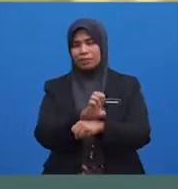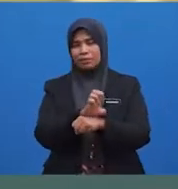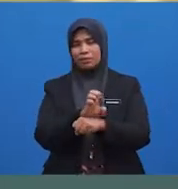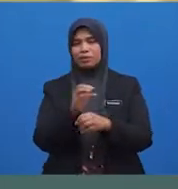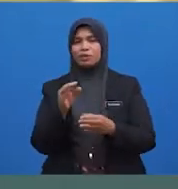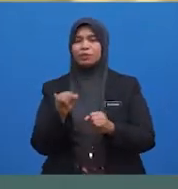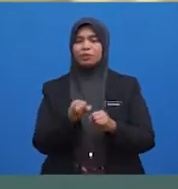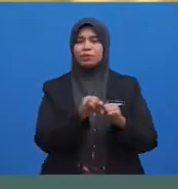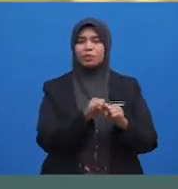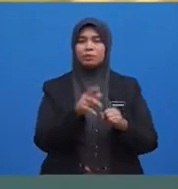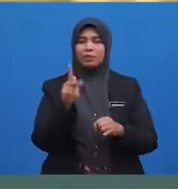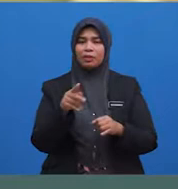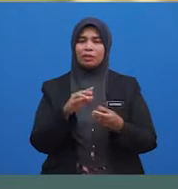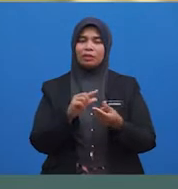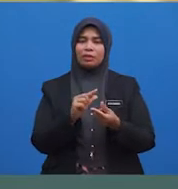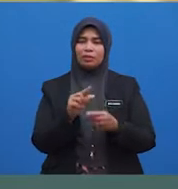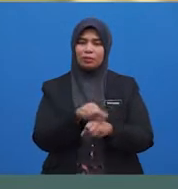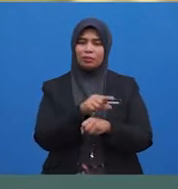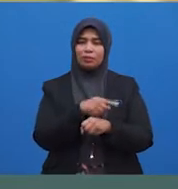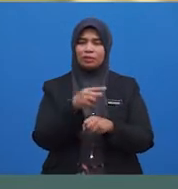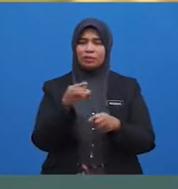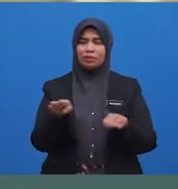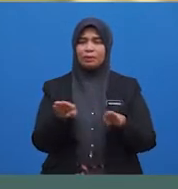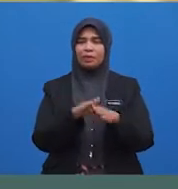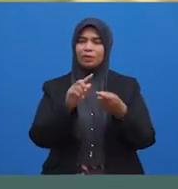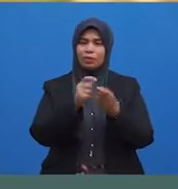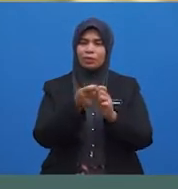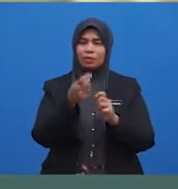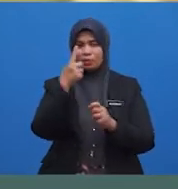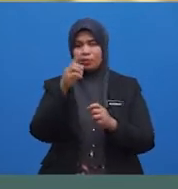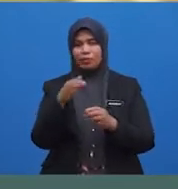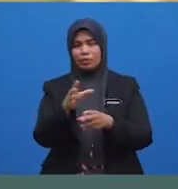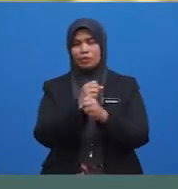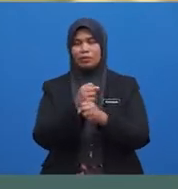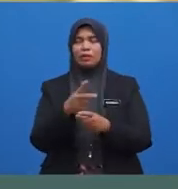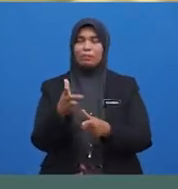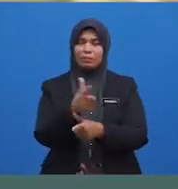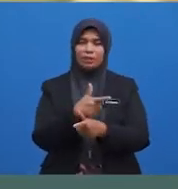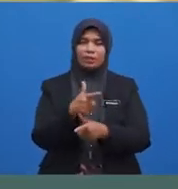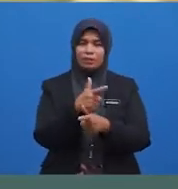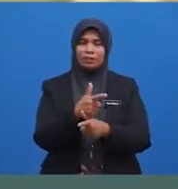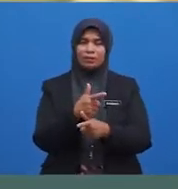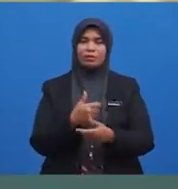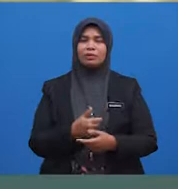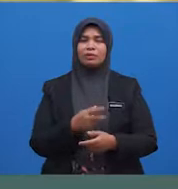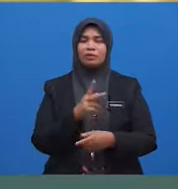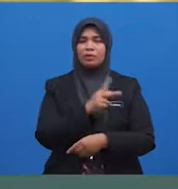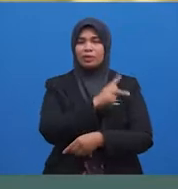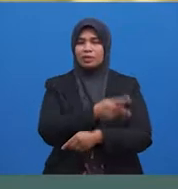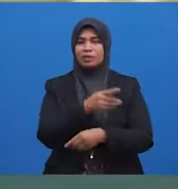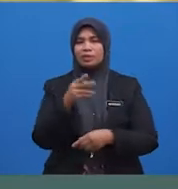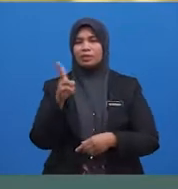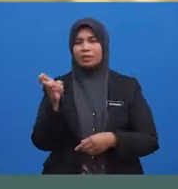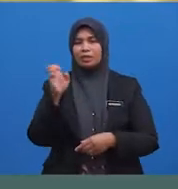oleh negeri-negeri Melayu sebagai tukaran bagi mendapatkan perlindungan kuasa-kuasa yang lebih hebat. Bunga emas